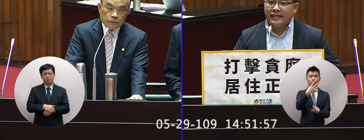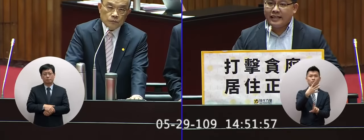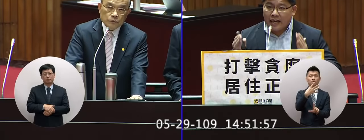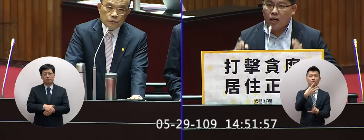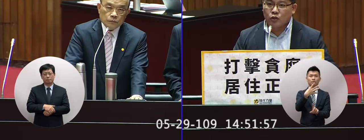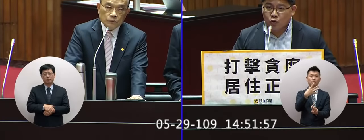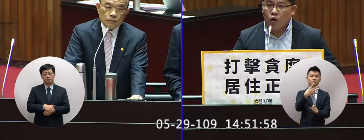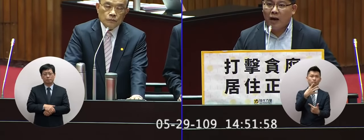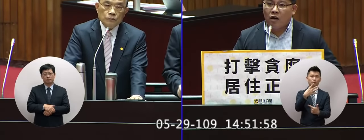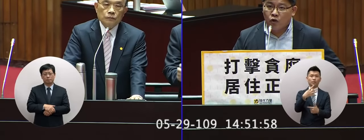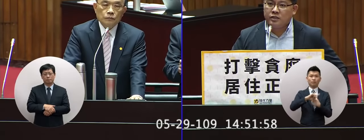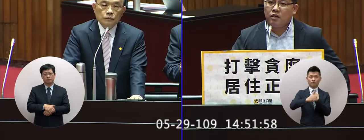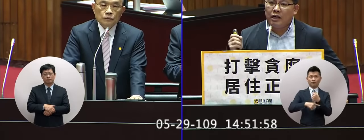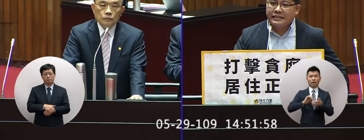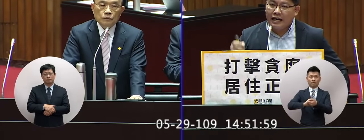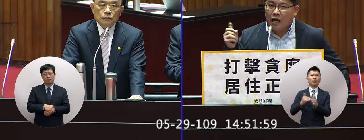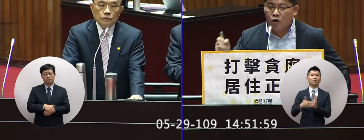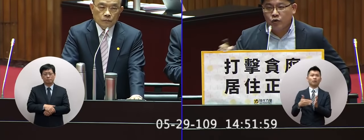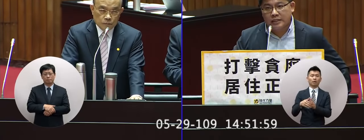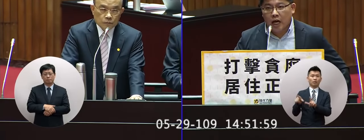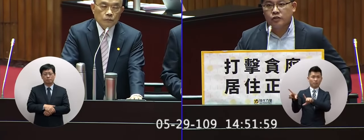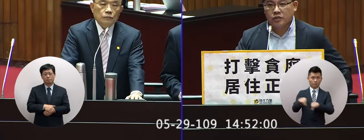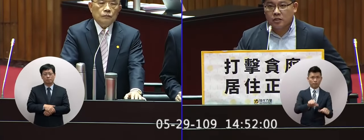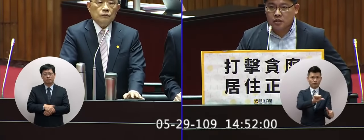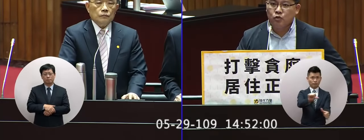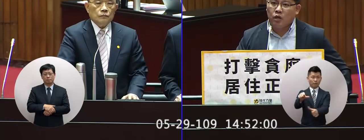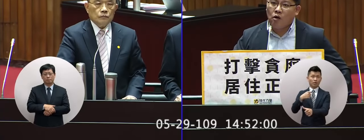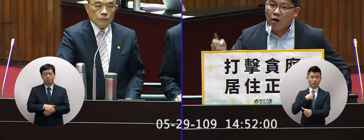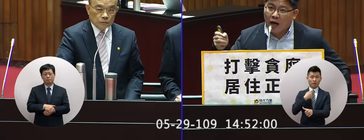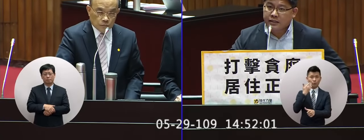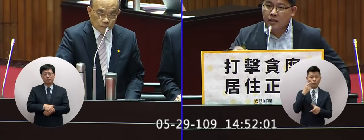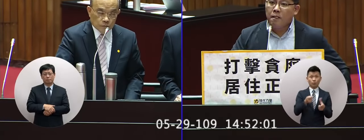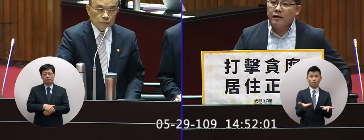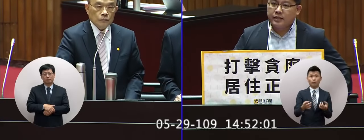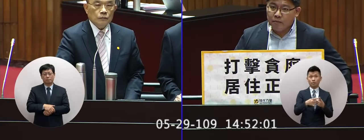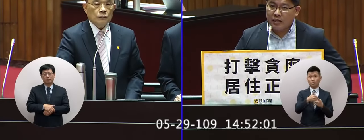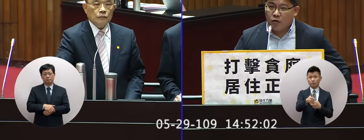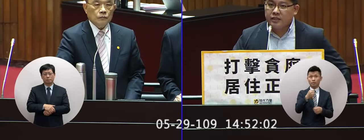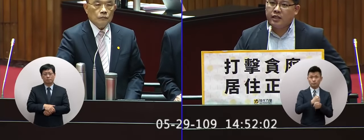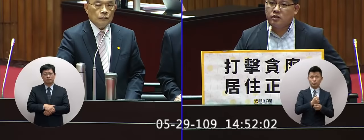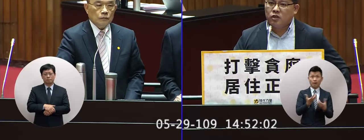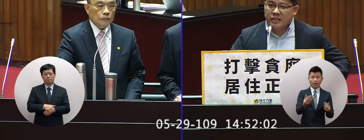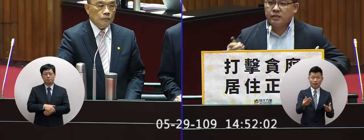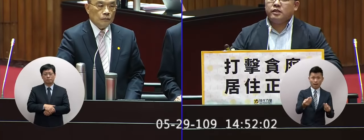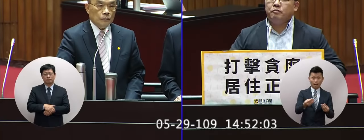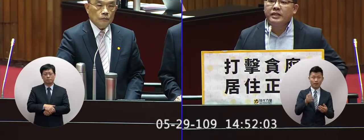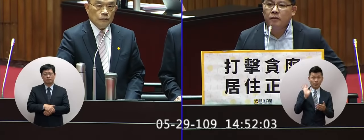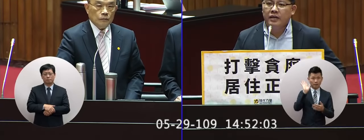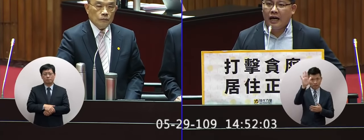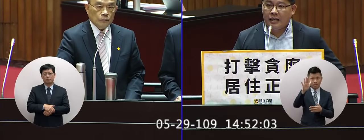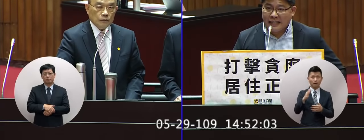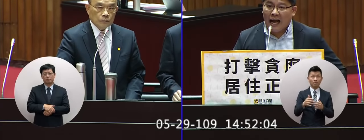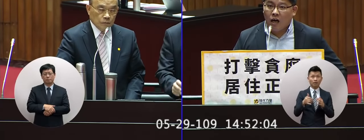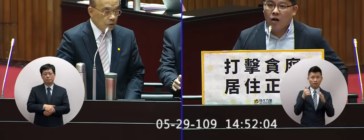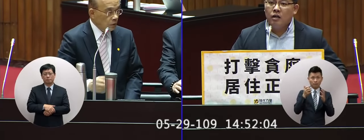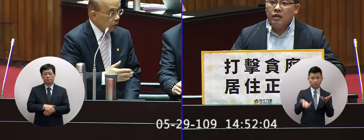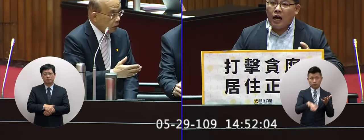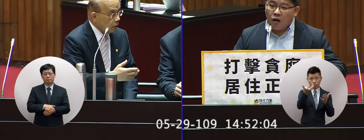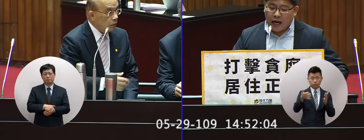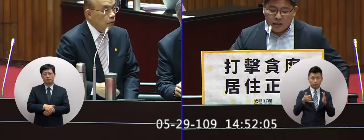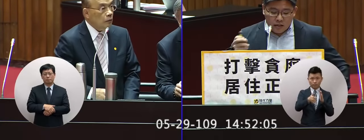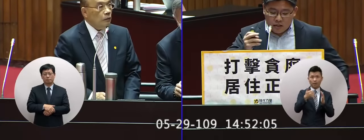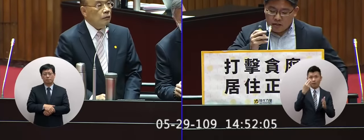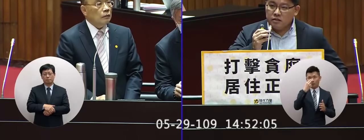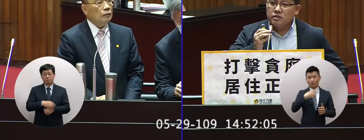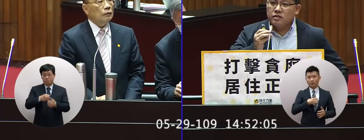这样规定了，应该要去做嘛。否则的话，将来公务员怠于执行职务的话，发生生命。的危险的时候，这要什么人来担吼？